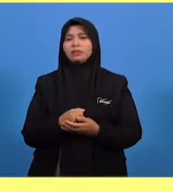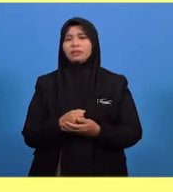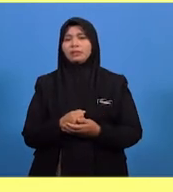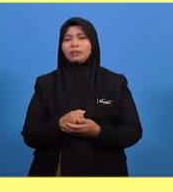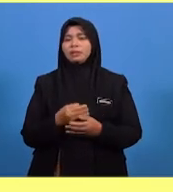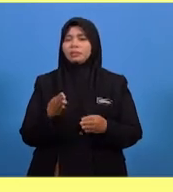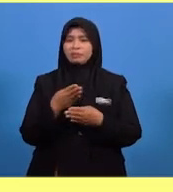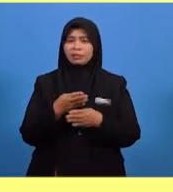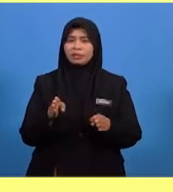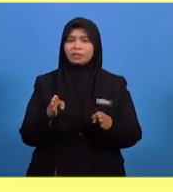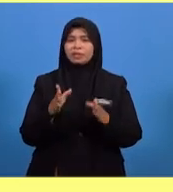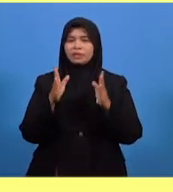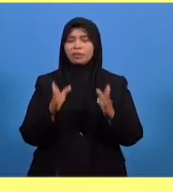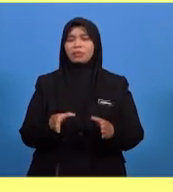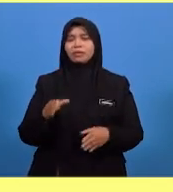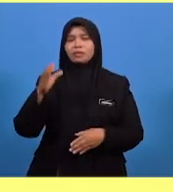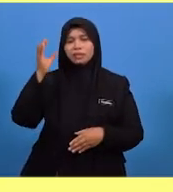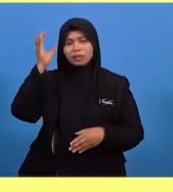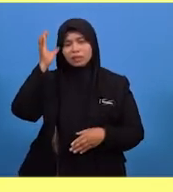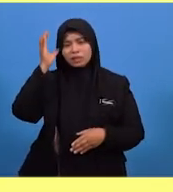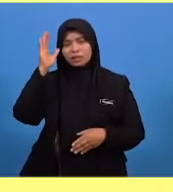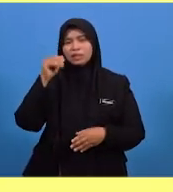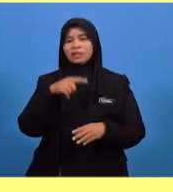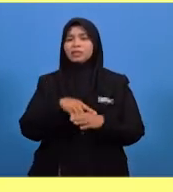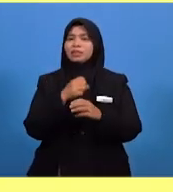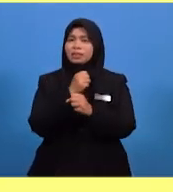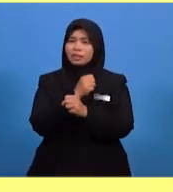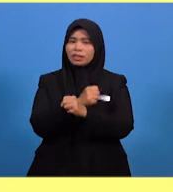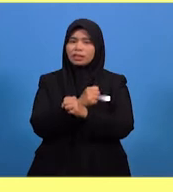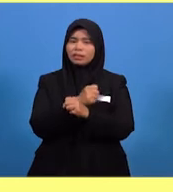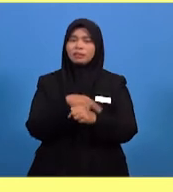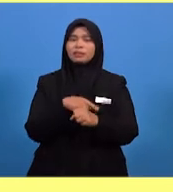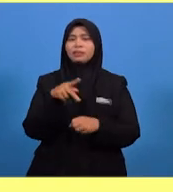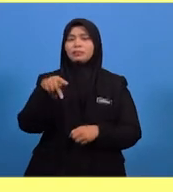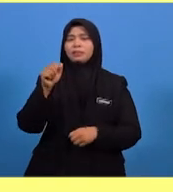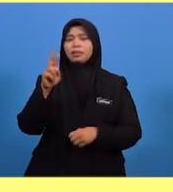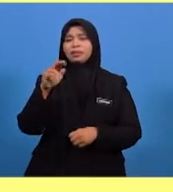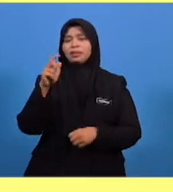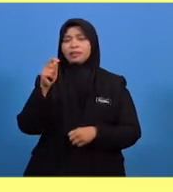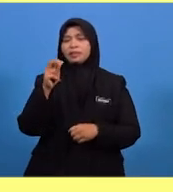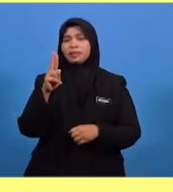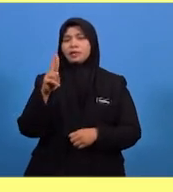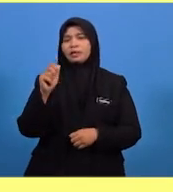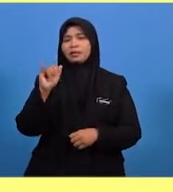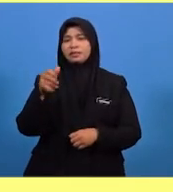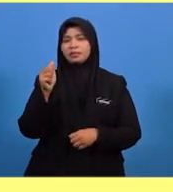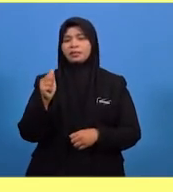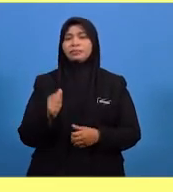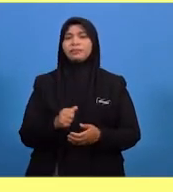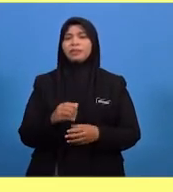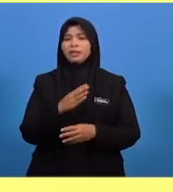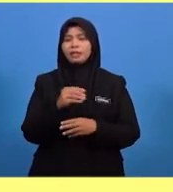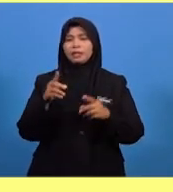supaya membebaskan orang Cina yang ditahan di Parit Raja mana Kalau